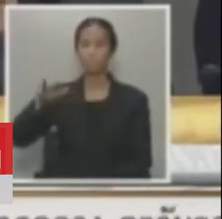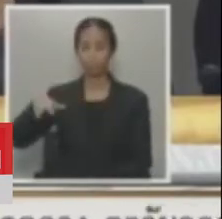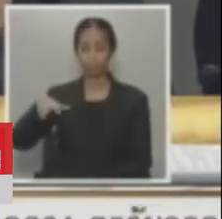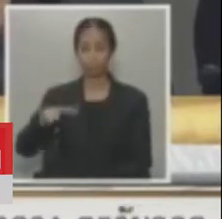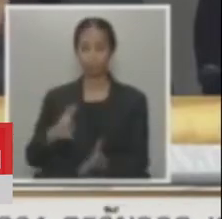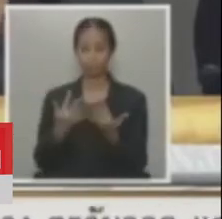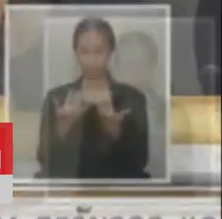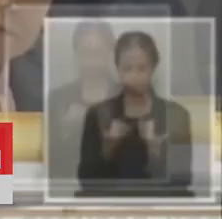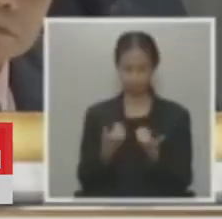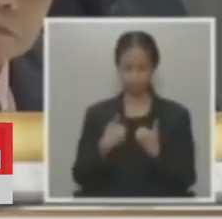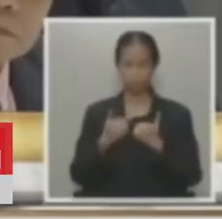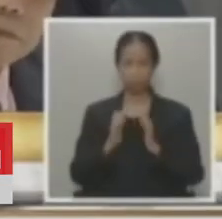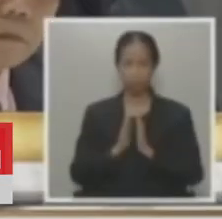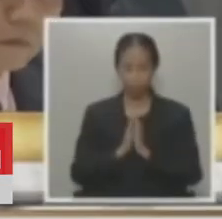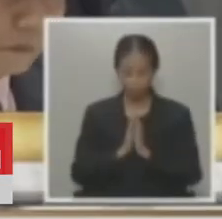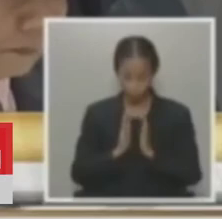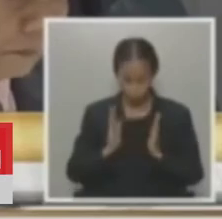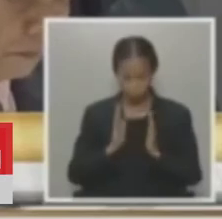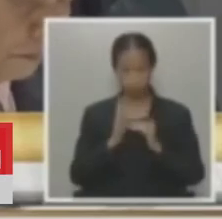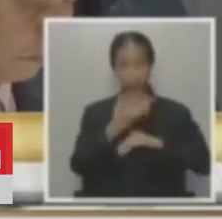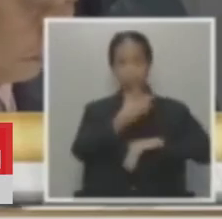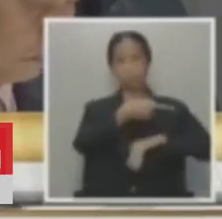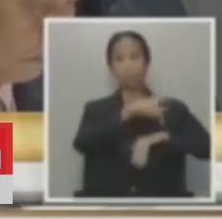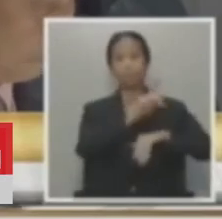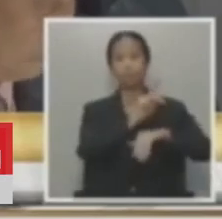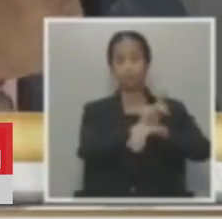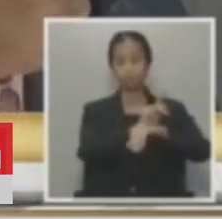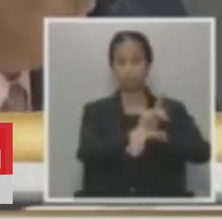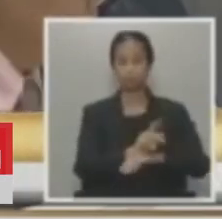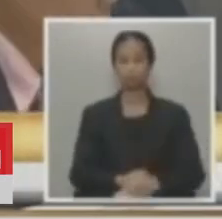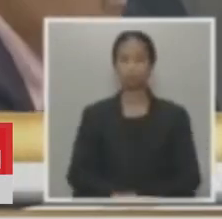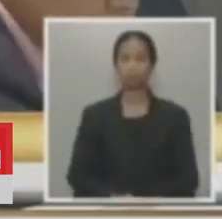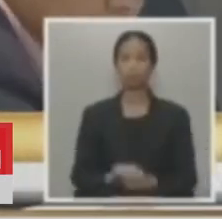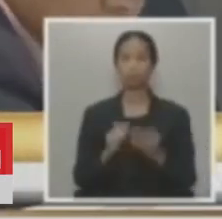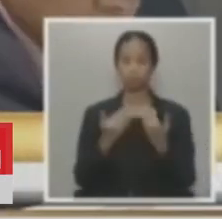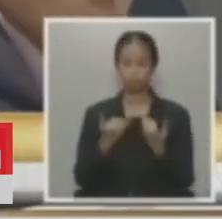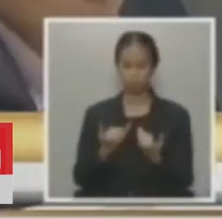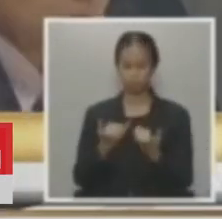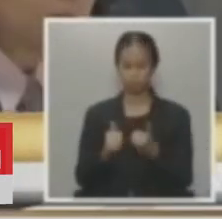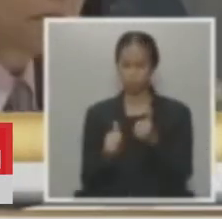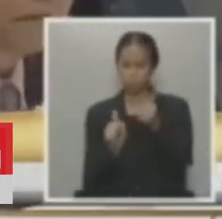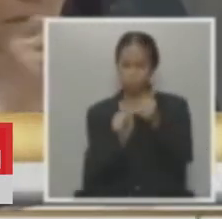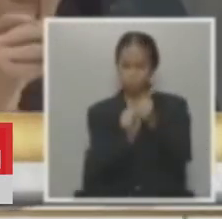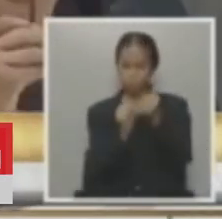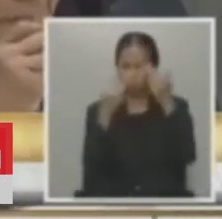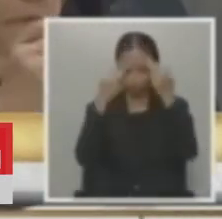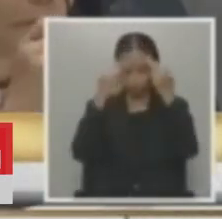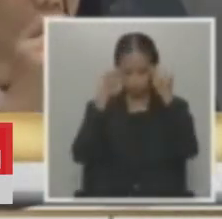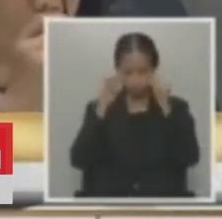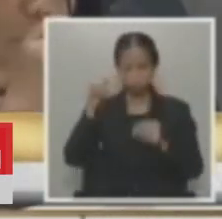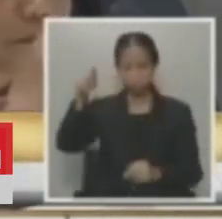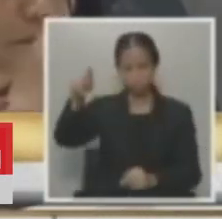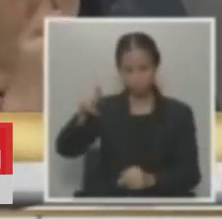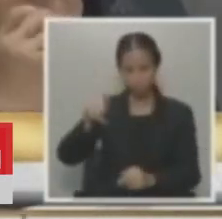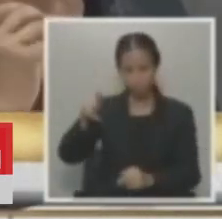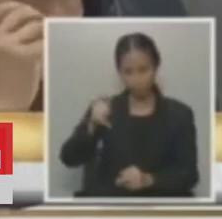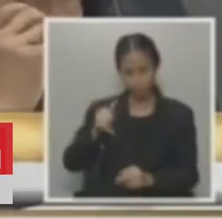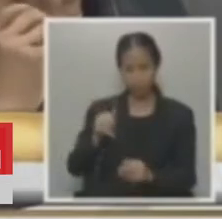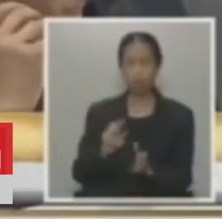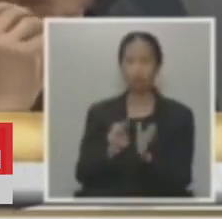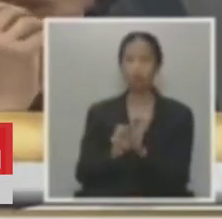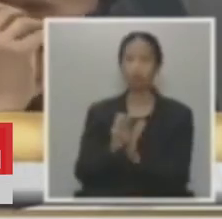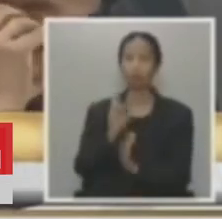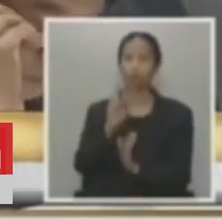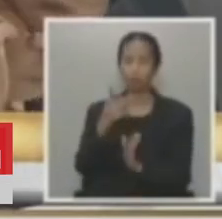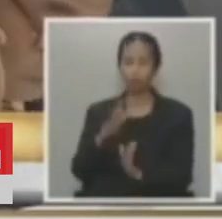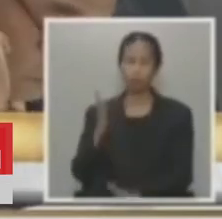ต้องขอขอบคุณท่านประธานแล้ววันนี้ท่านรองนายกมาเองน่ะ2รอบแล้วรอบที่แล้วมา